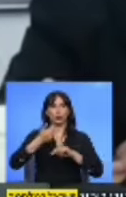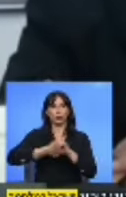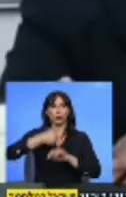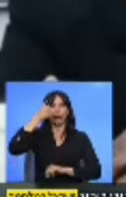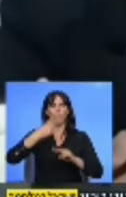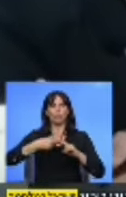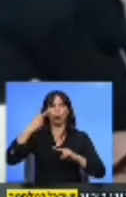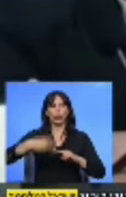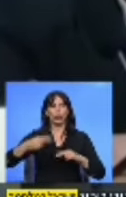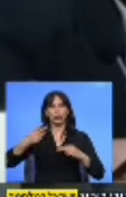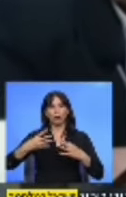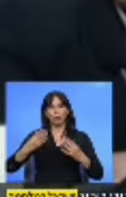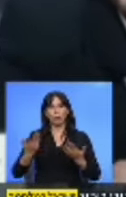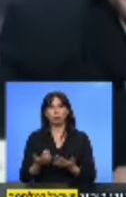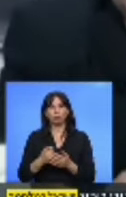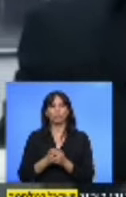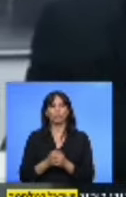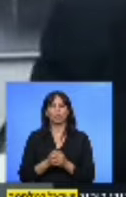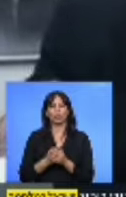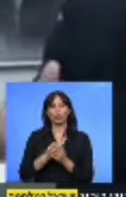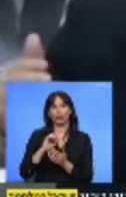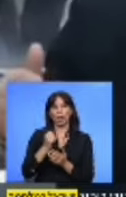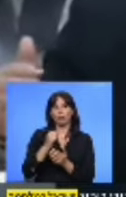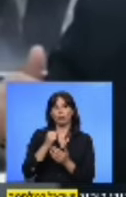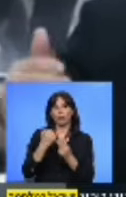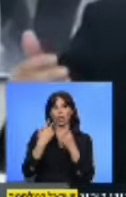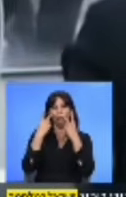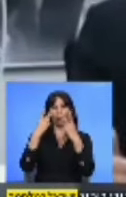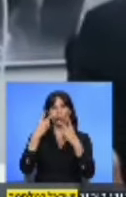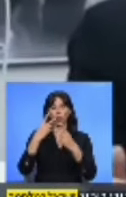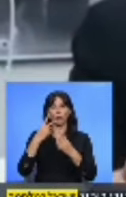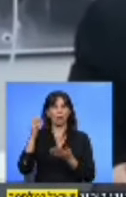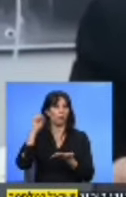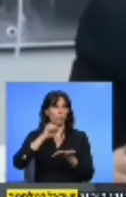מג'מוע כביר מן אל-משריע, אידר ארדנה אן נקיימה